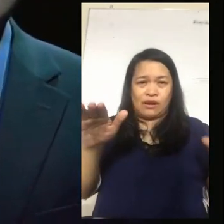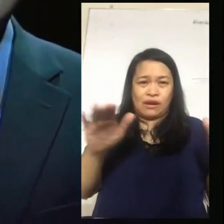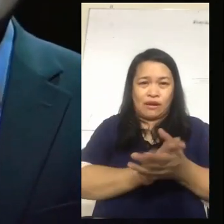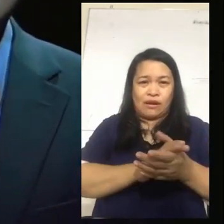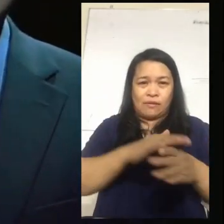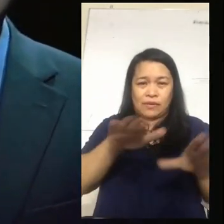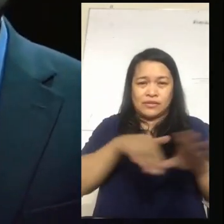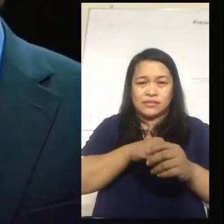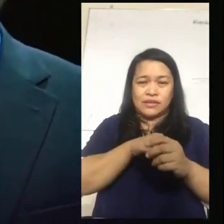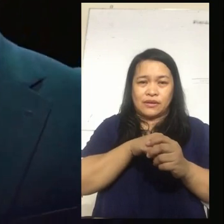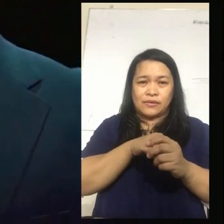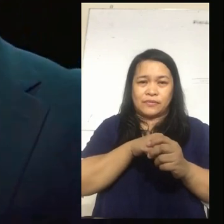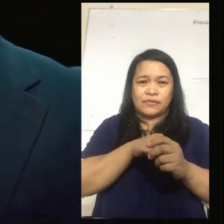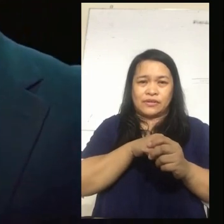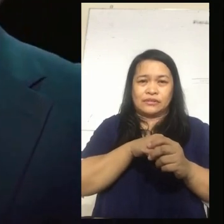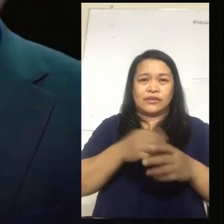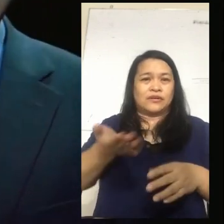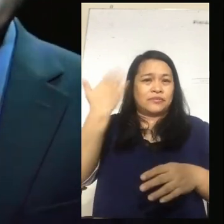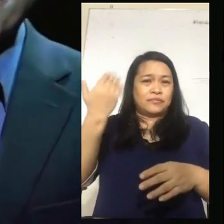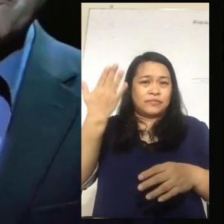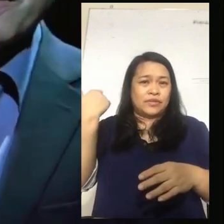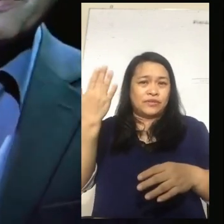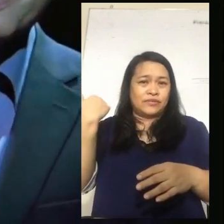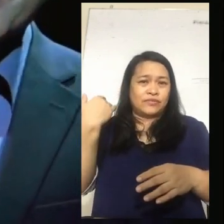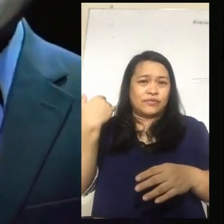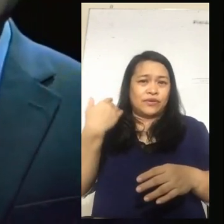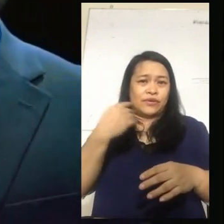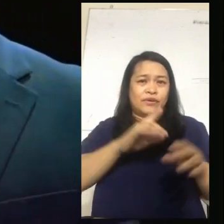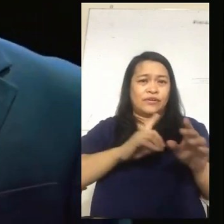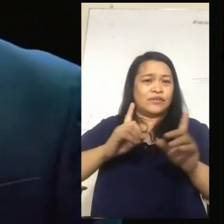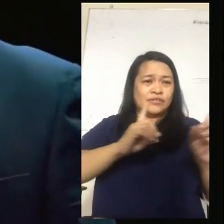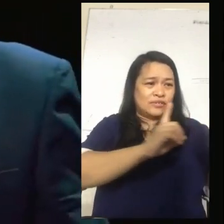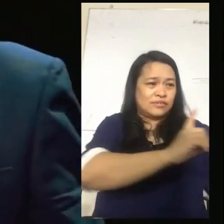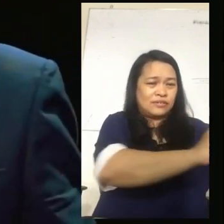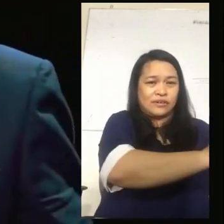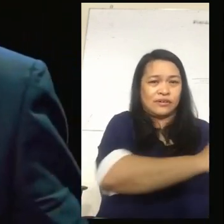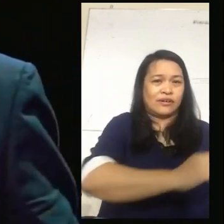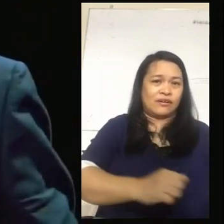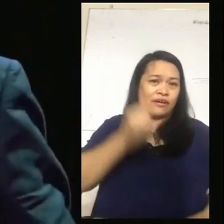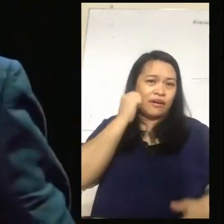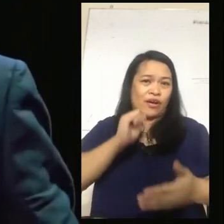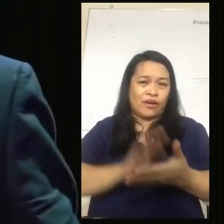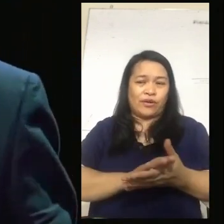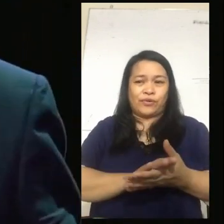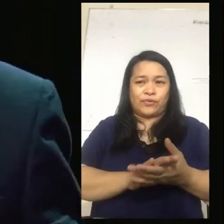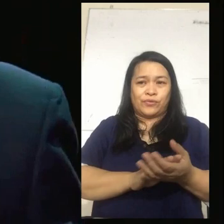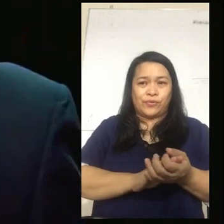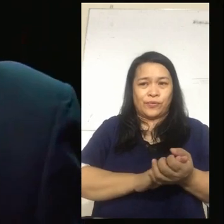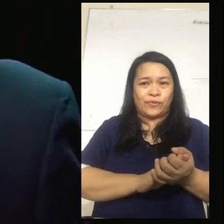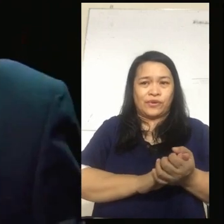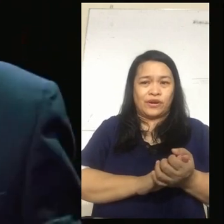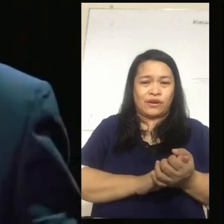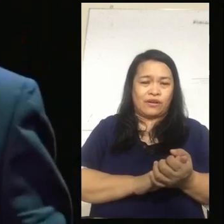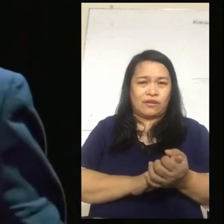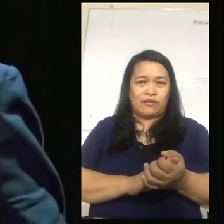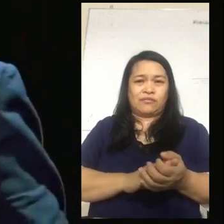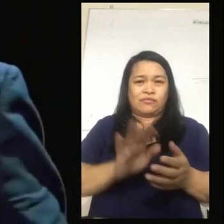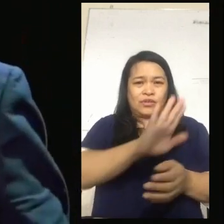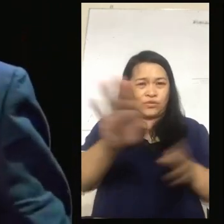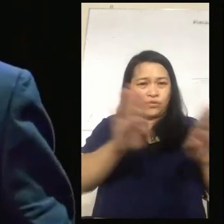nyo, you know, kung may kutsi ka, you are very, sabi nga nila, a real gentleman, ikaw